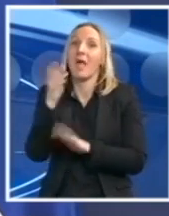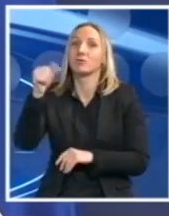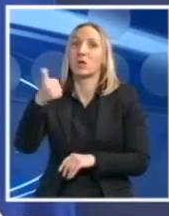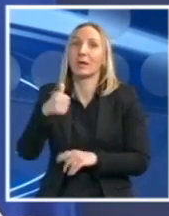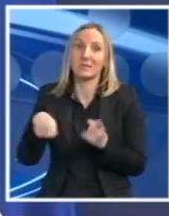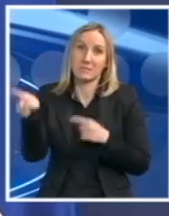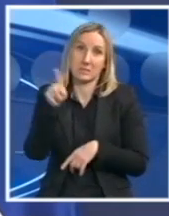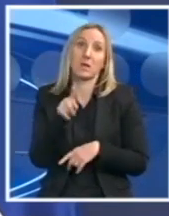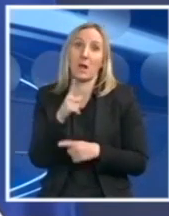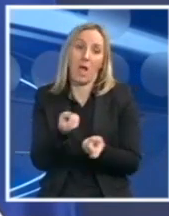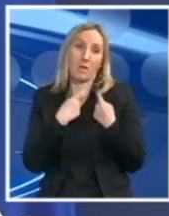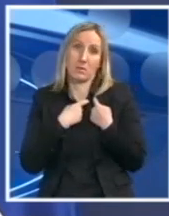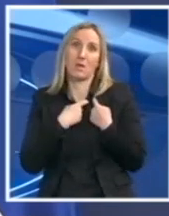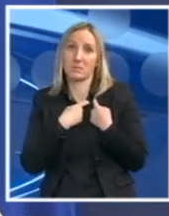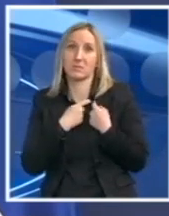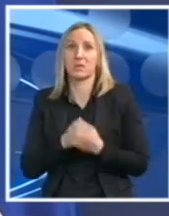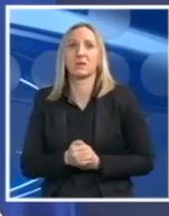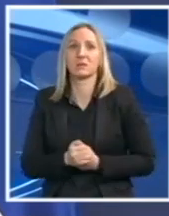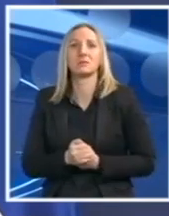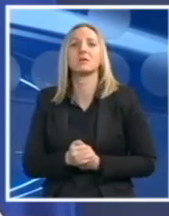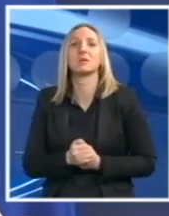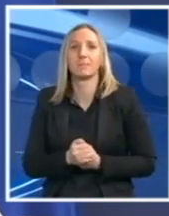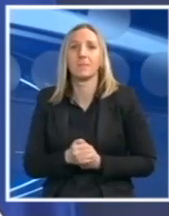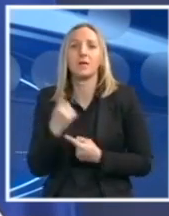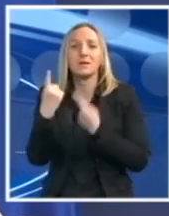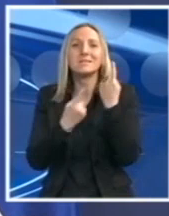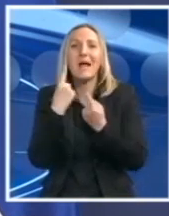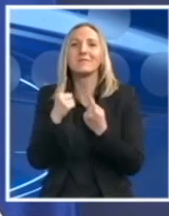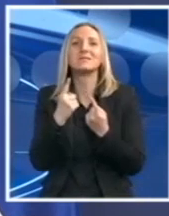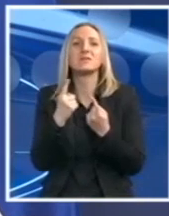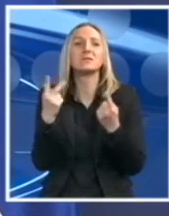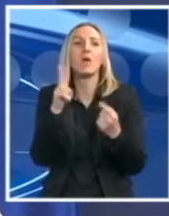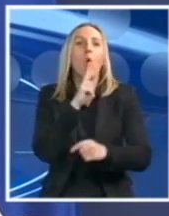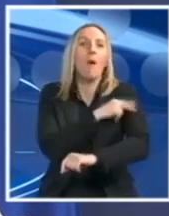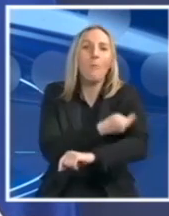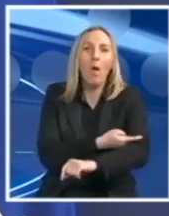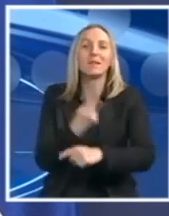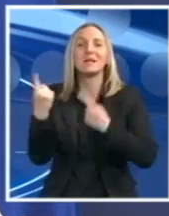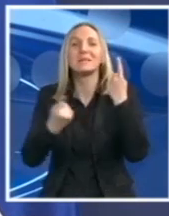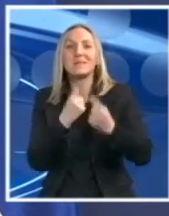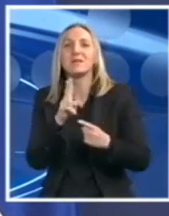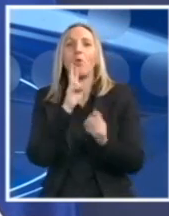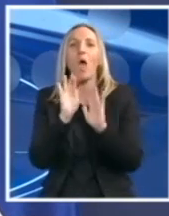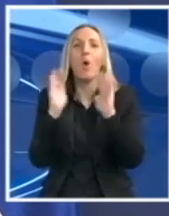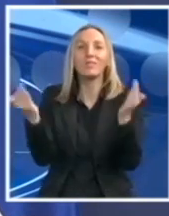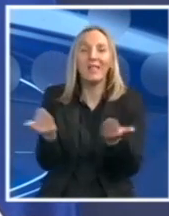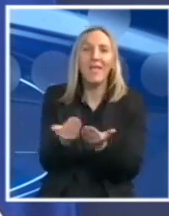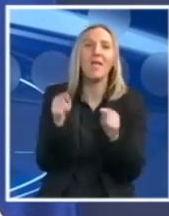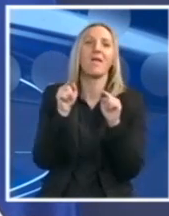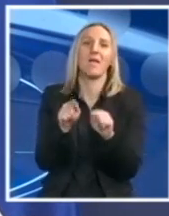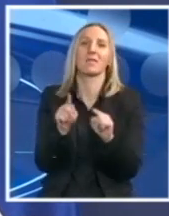nastanak infekcije. Zato u zavisnosti od odeljenja do odeljenja i ustanove do ustanove postoji